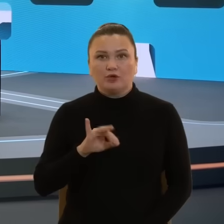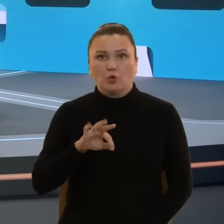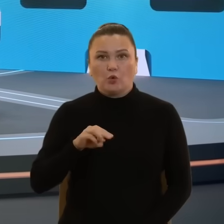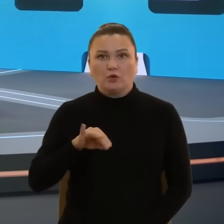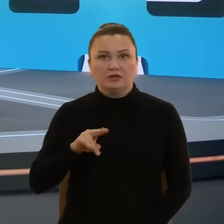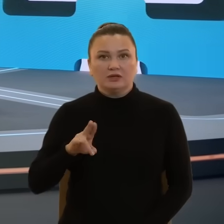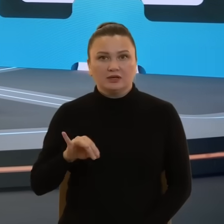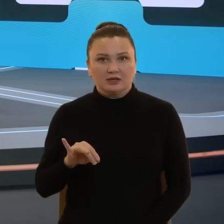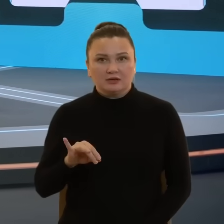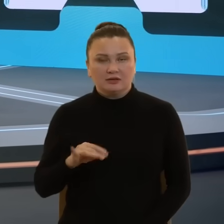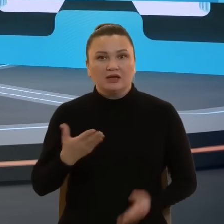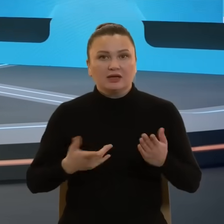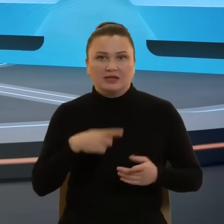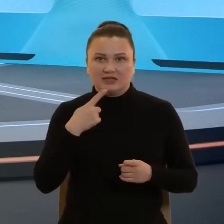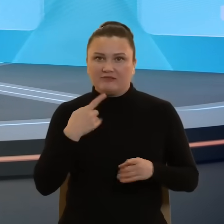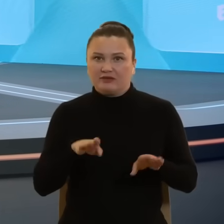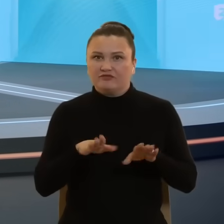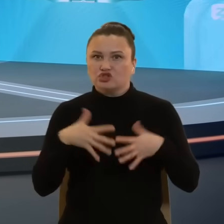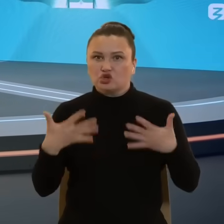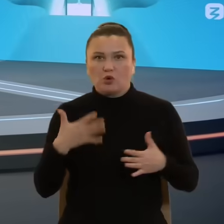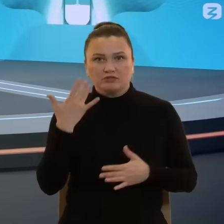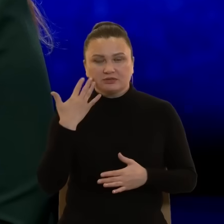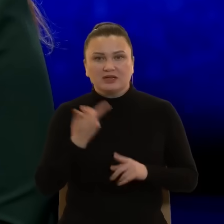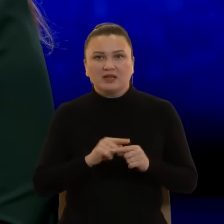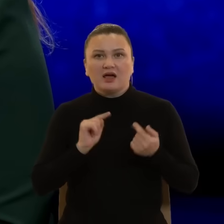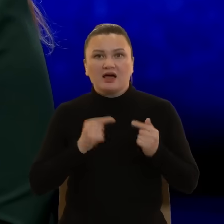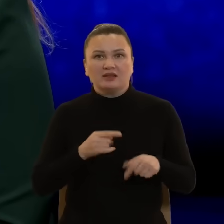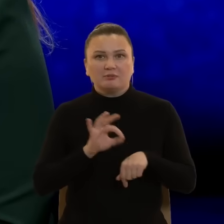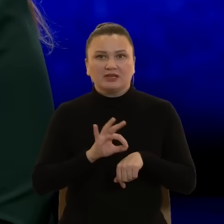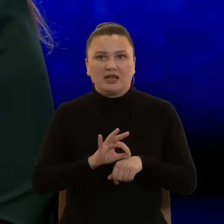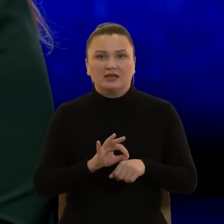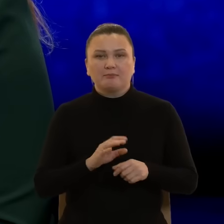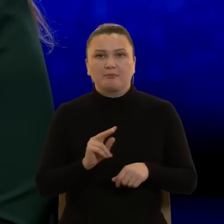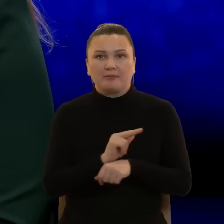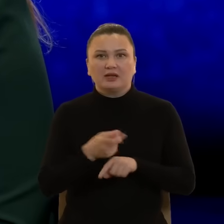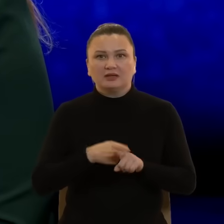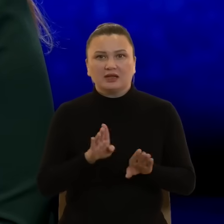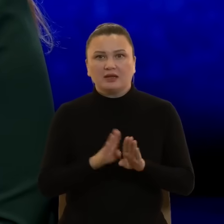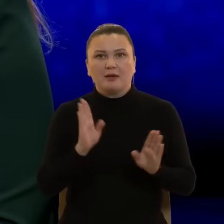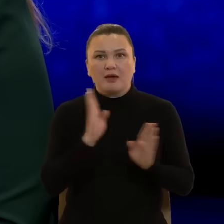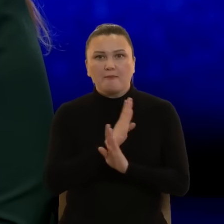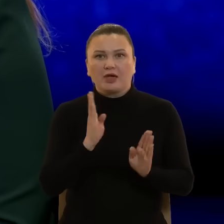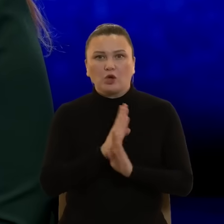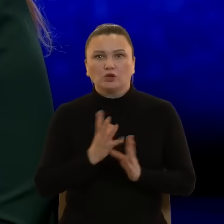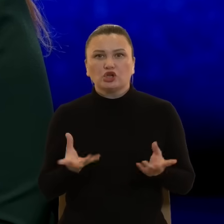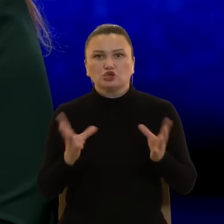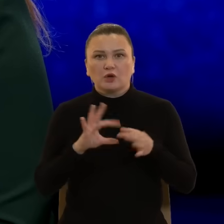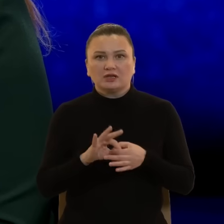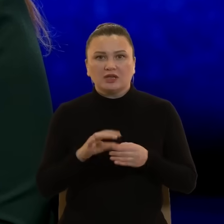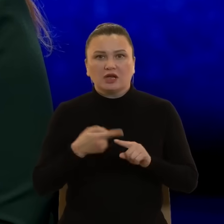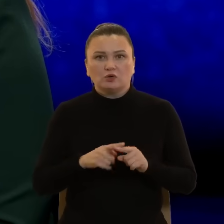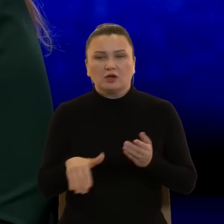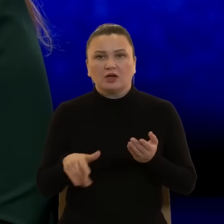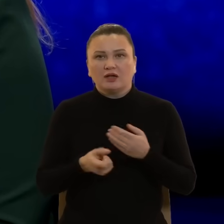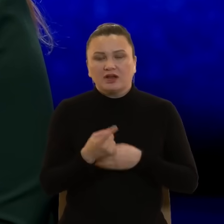об антибиотиках или в более таком широком смысле, антибактериальные препараты – это некоторые природные соединения, которые обычно являются